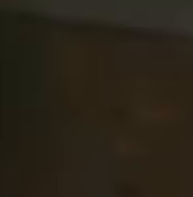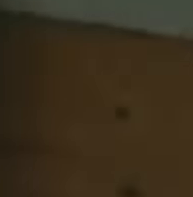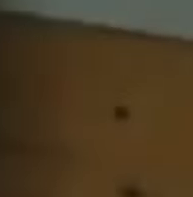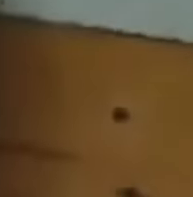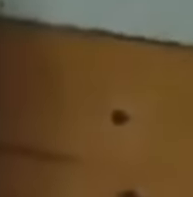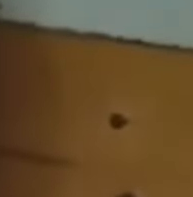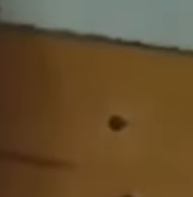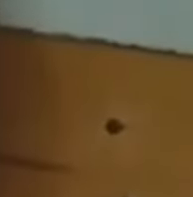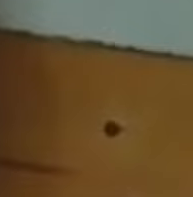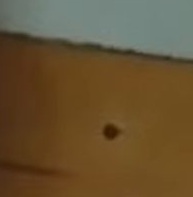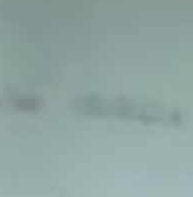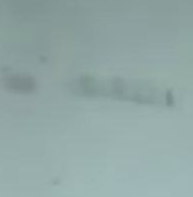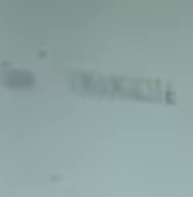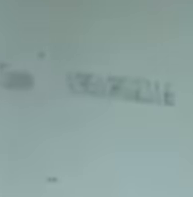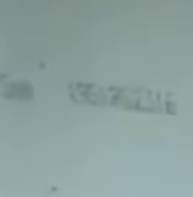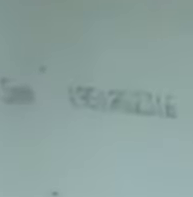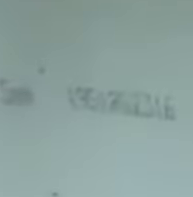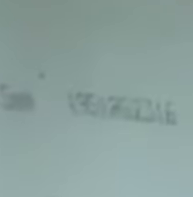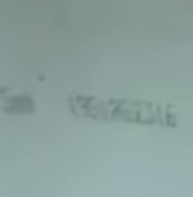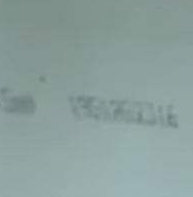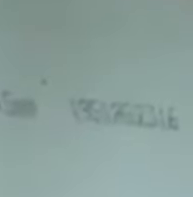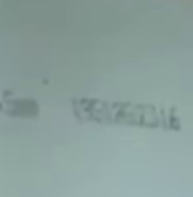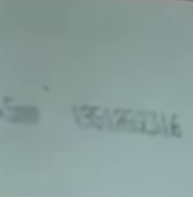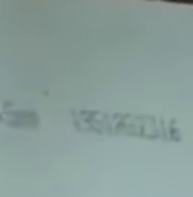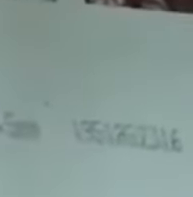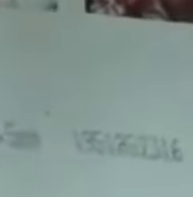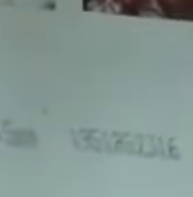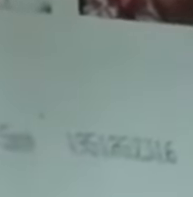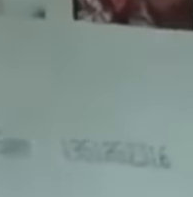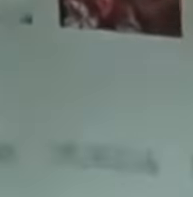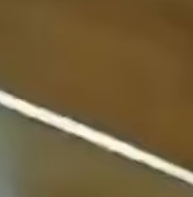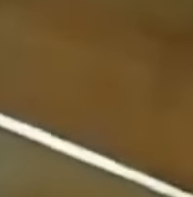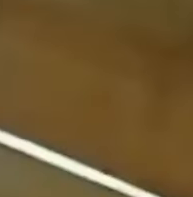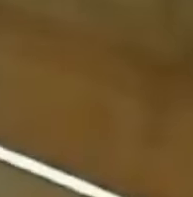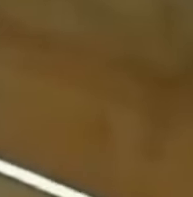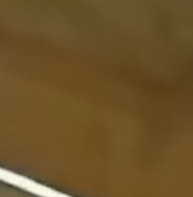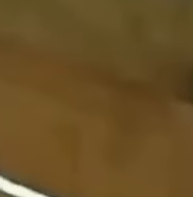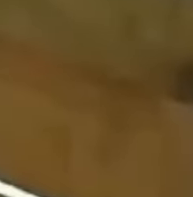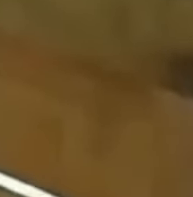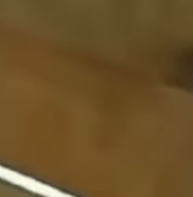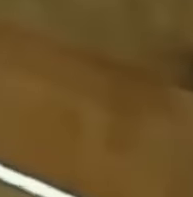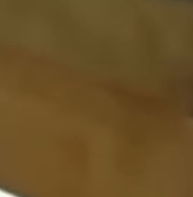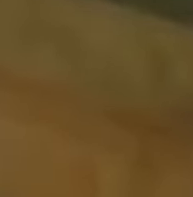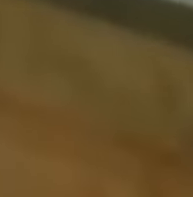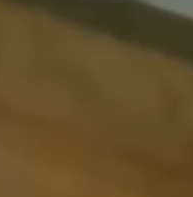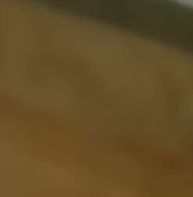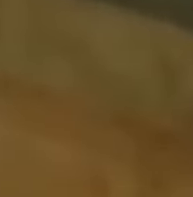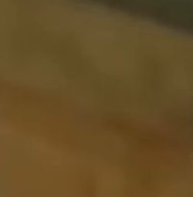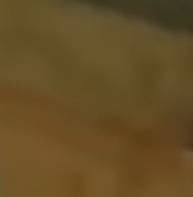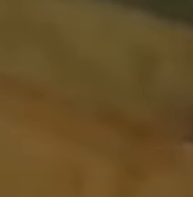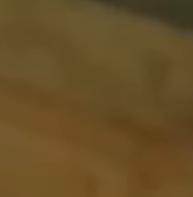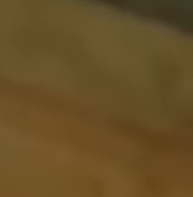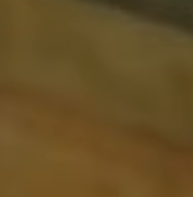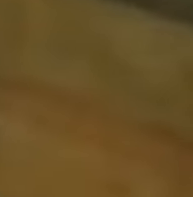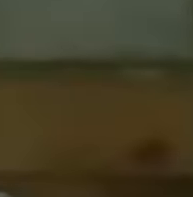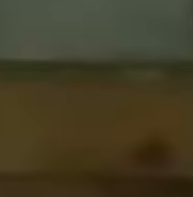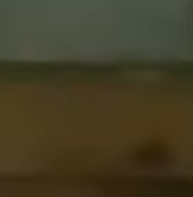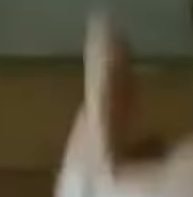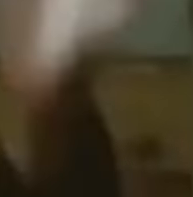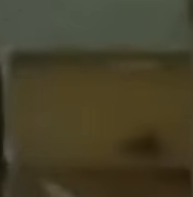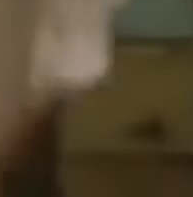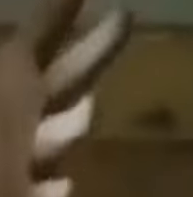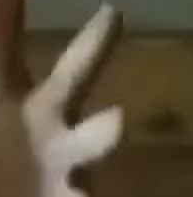juga. Suara kamu bisa merubah masa depan Jawa Barat. Emangnya hilang satu suara saya